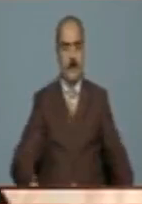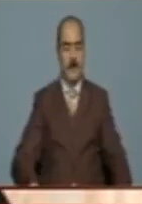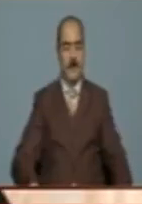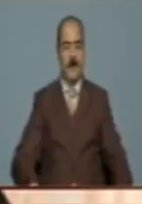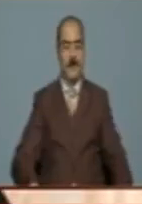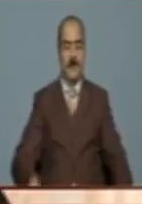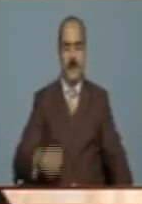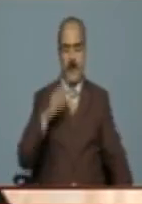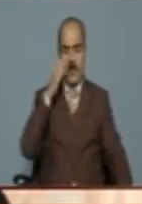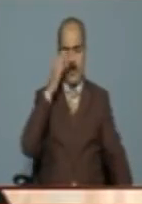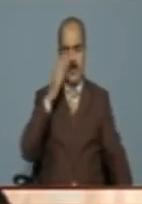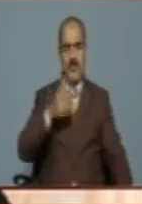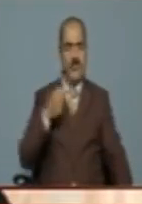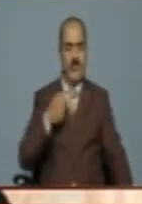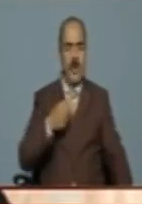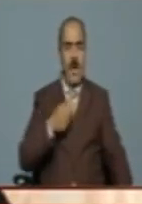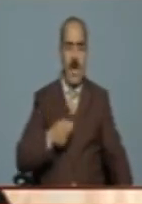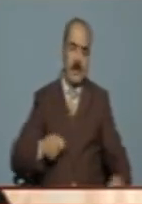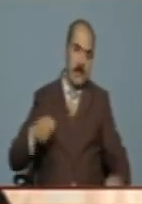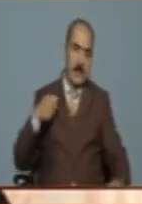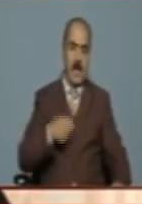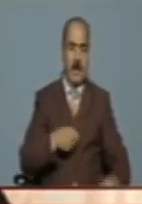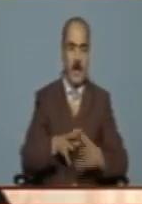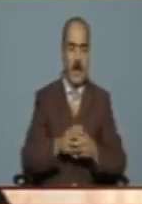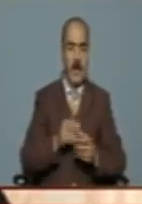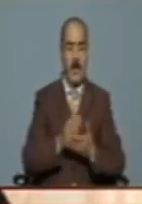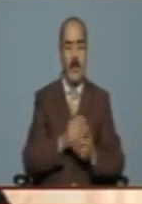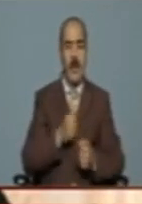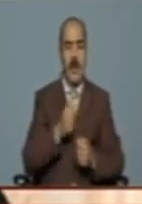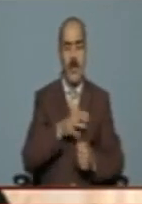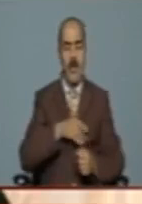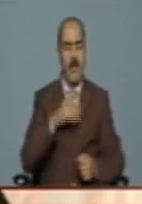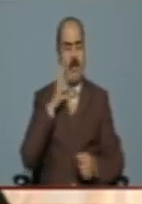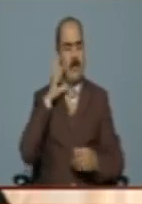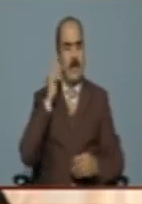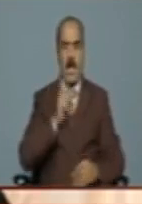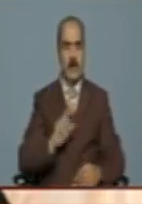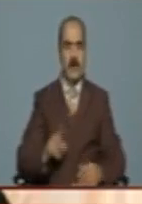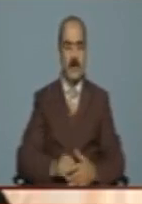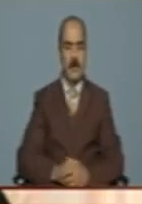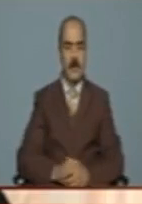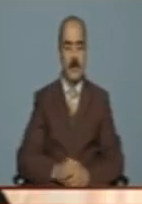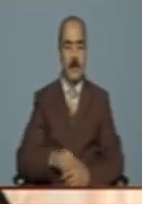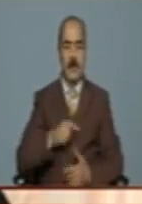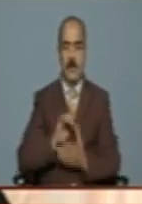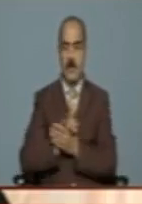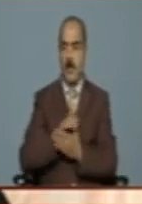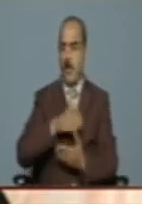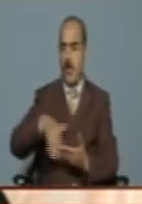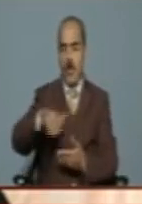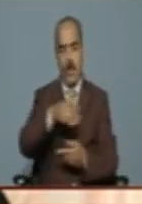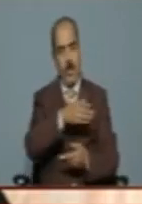وأتوجه كذلك بجزيل الشكر والعرفان إلى زملائي